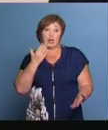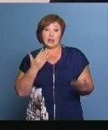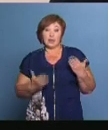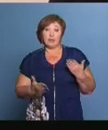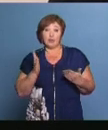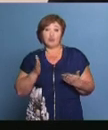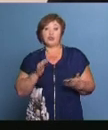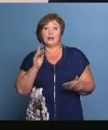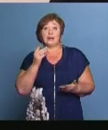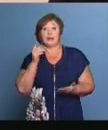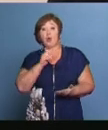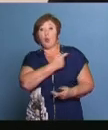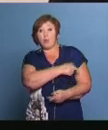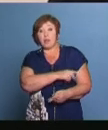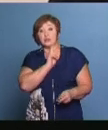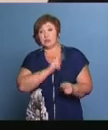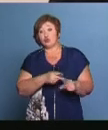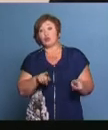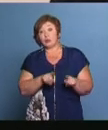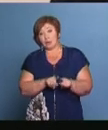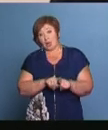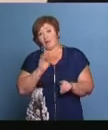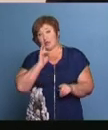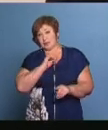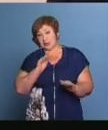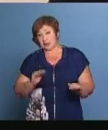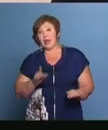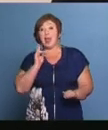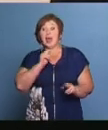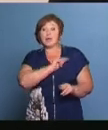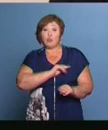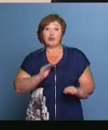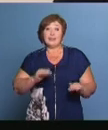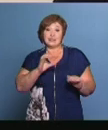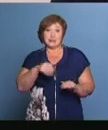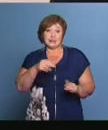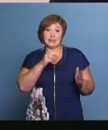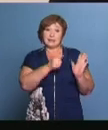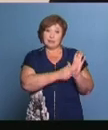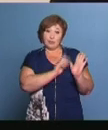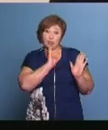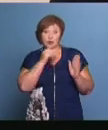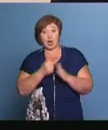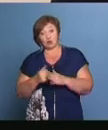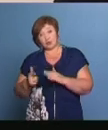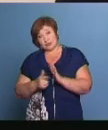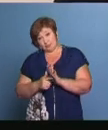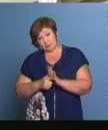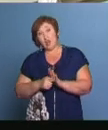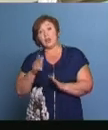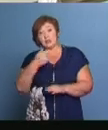у этих медработников точно такой, как работает детский сад. Вот работает он с 7 до 7. Значит, работать будет с 7 до